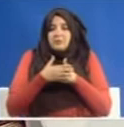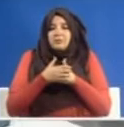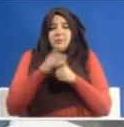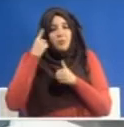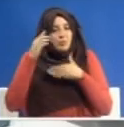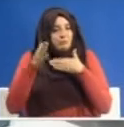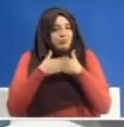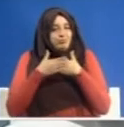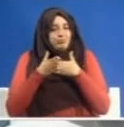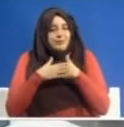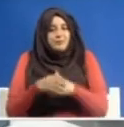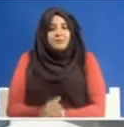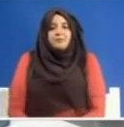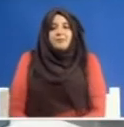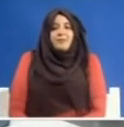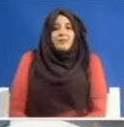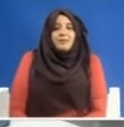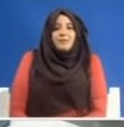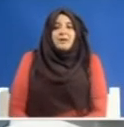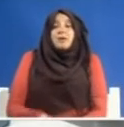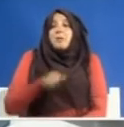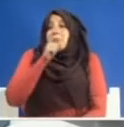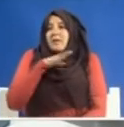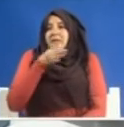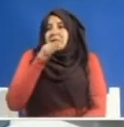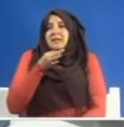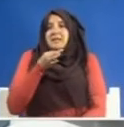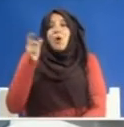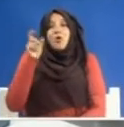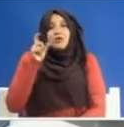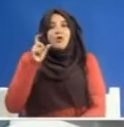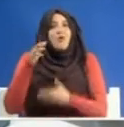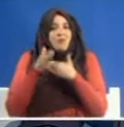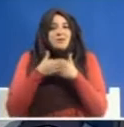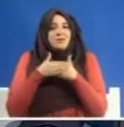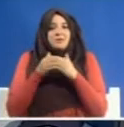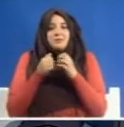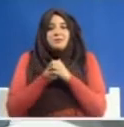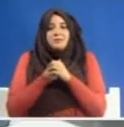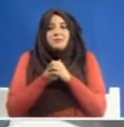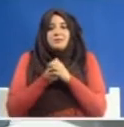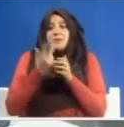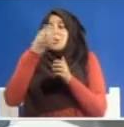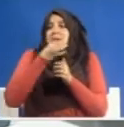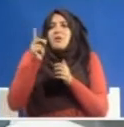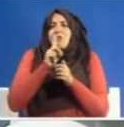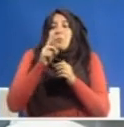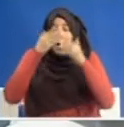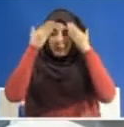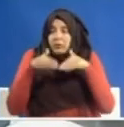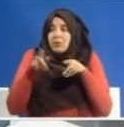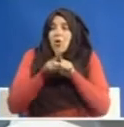هذا النبي صلى الله عليه وسلم يقول الدين النصيحة، وهو غافل. ربي قال ولا تكن من الغافلين، وكاين النوع اللي